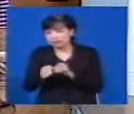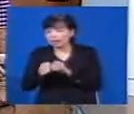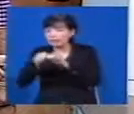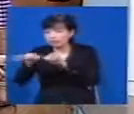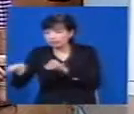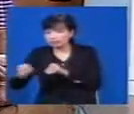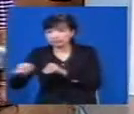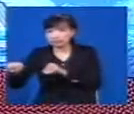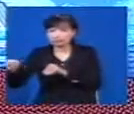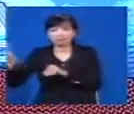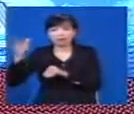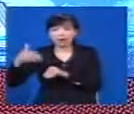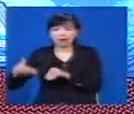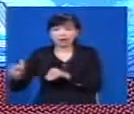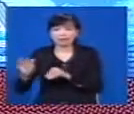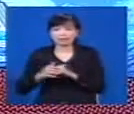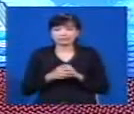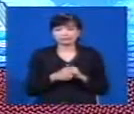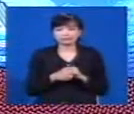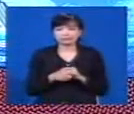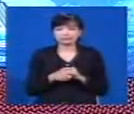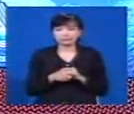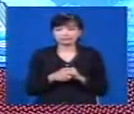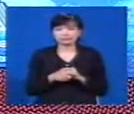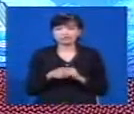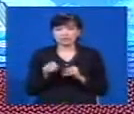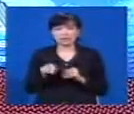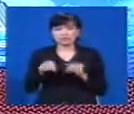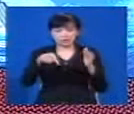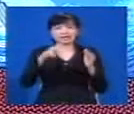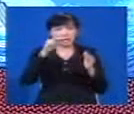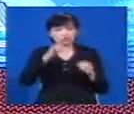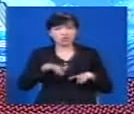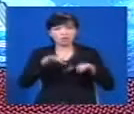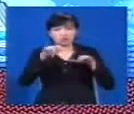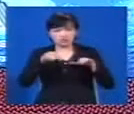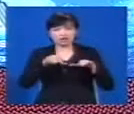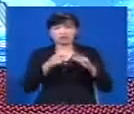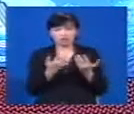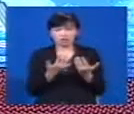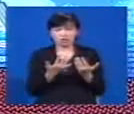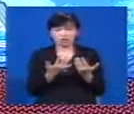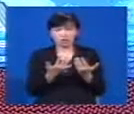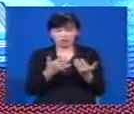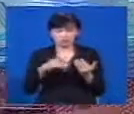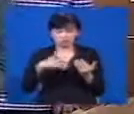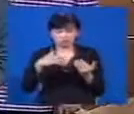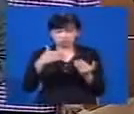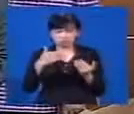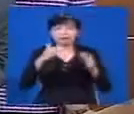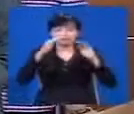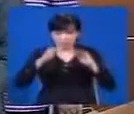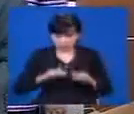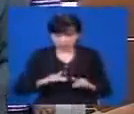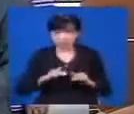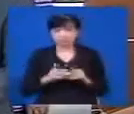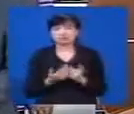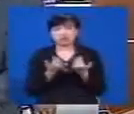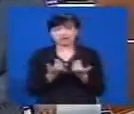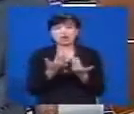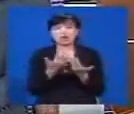าจะถึงบางปะกงนะครับก็จะทำให้รออีกระยะหนึ่งครับก็จะสู่ภาวะปกติ เพราะงั้นก็คือสรุปว่าในสถานการณ์เรื่องน้ำ